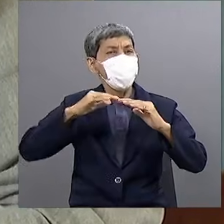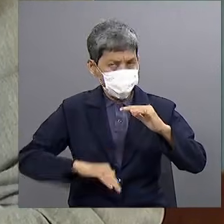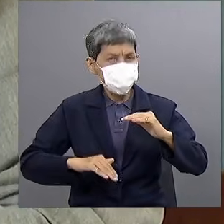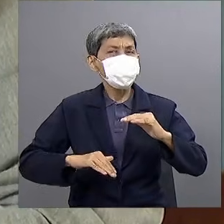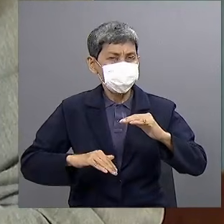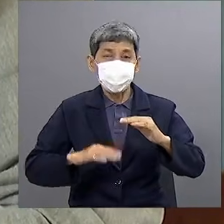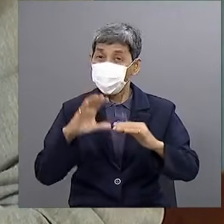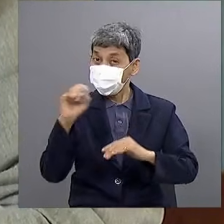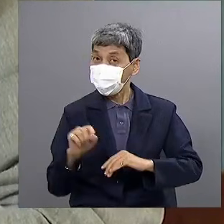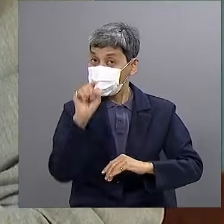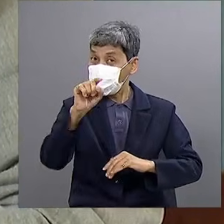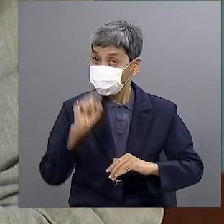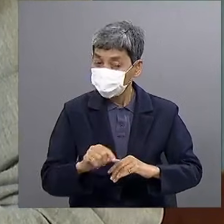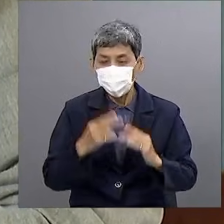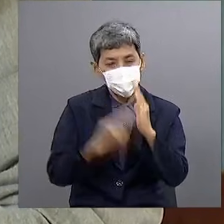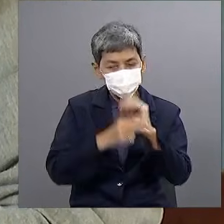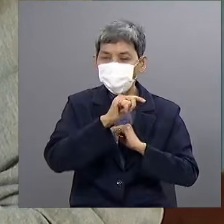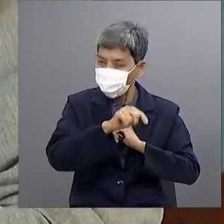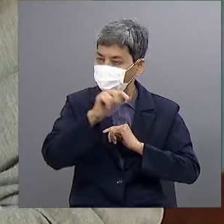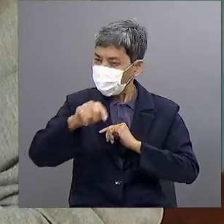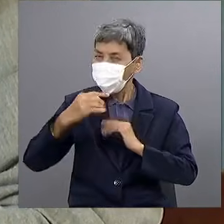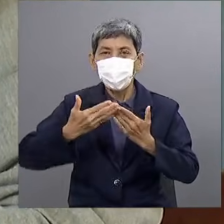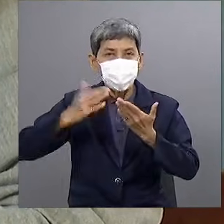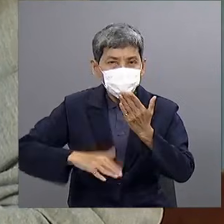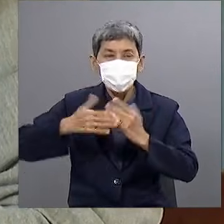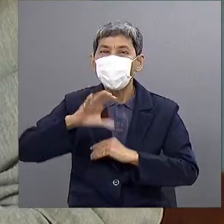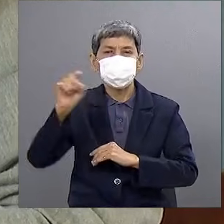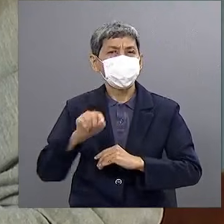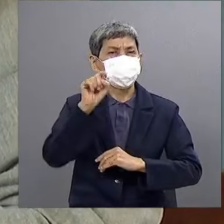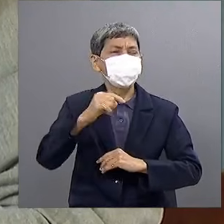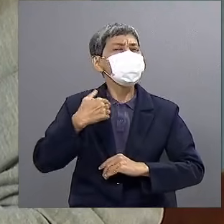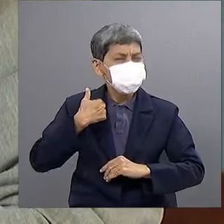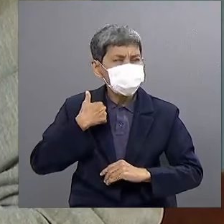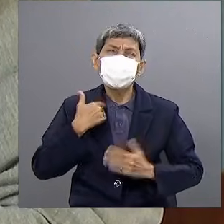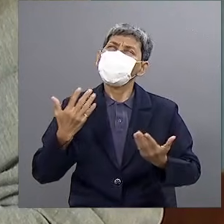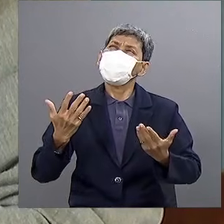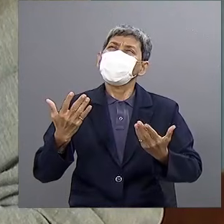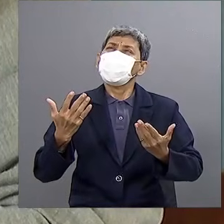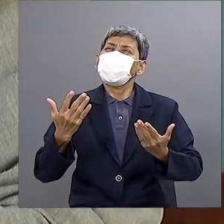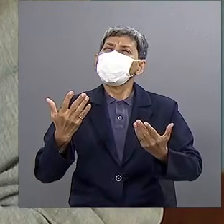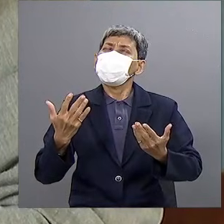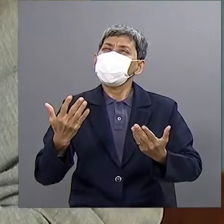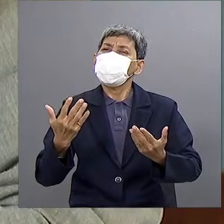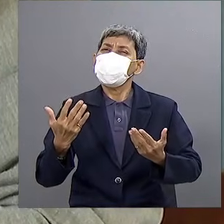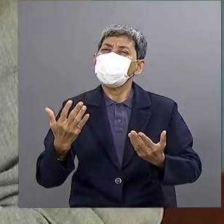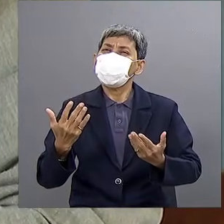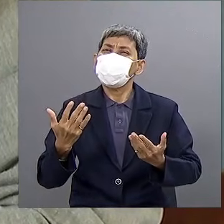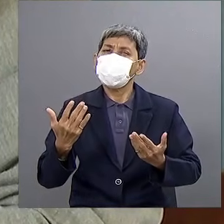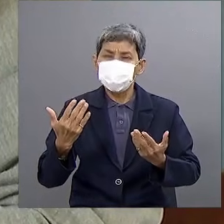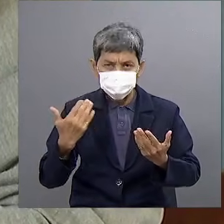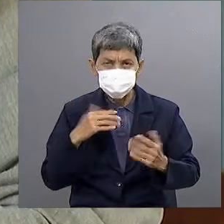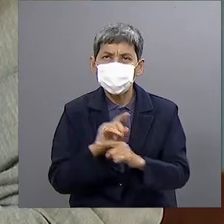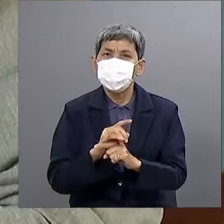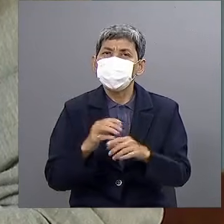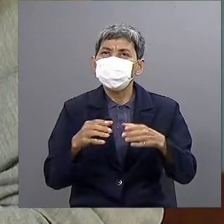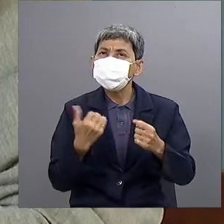50% เกือบทุกโรงแรมเลยบางทีก็บางแห่งก็ใช้1 plus 2น